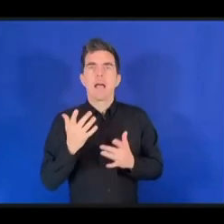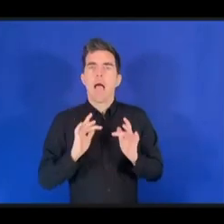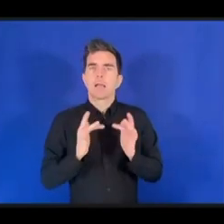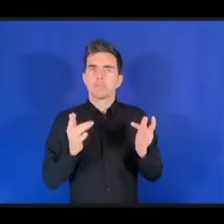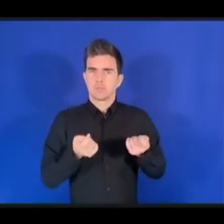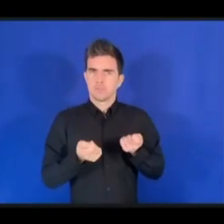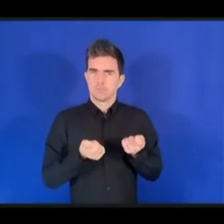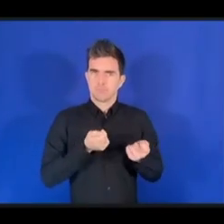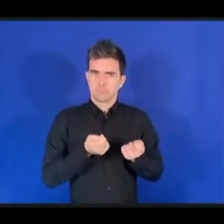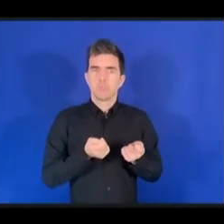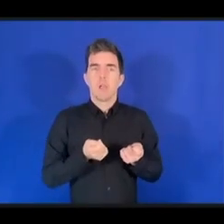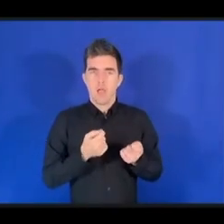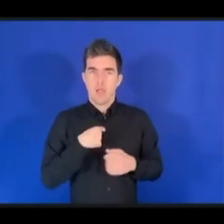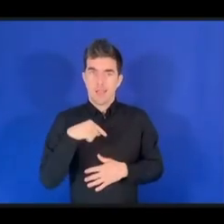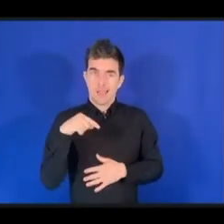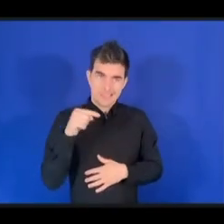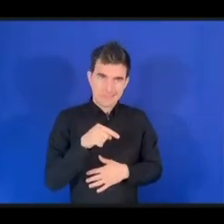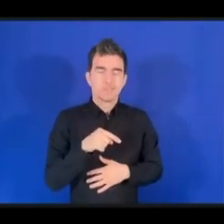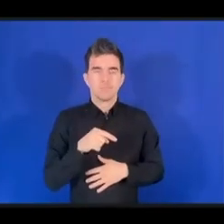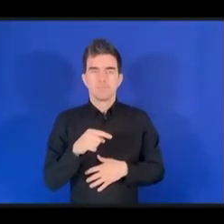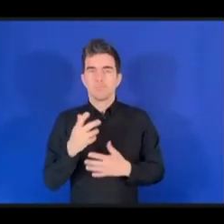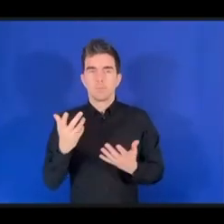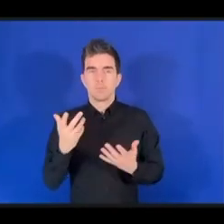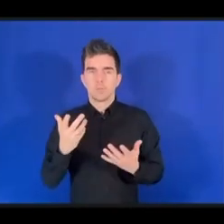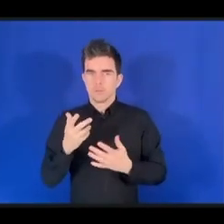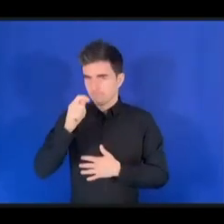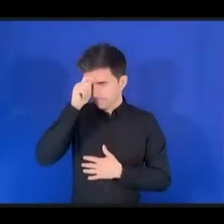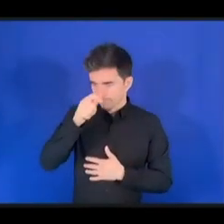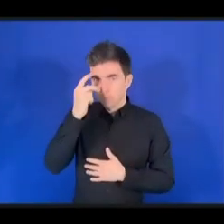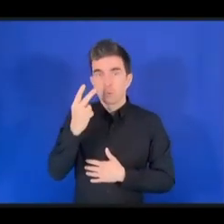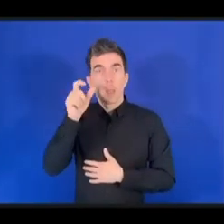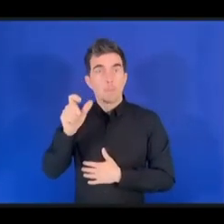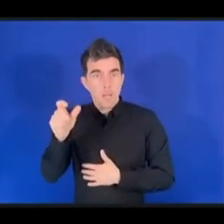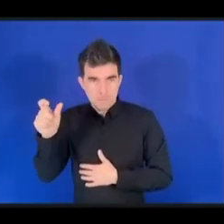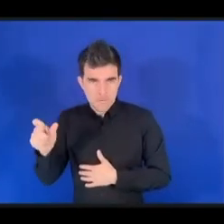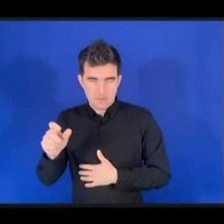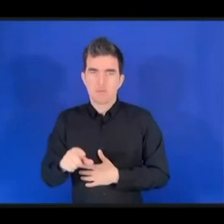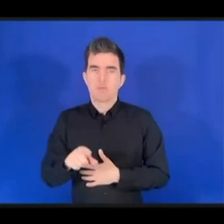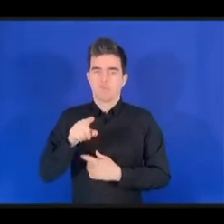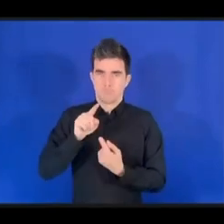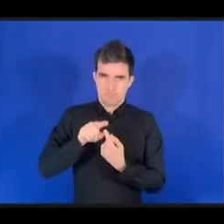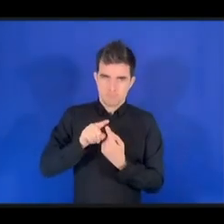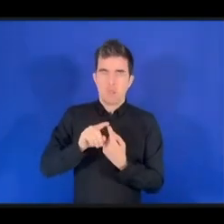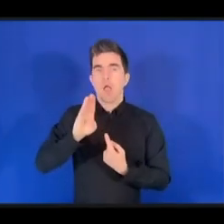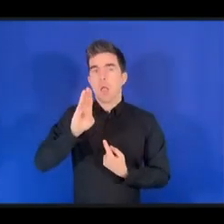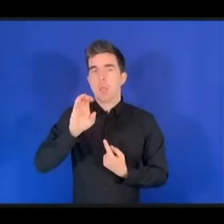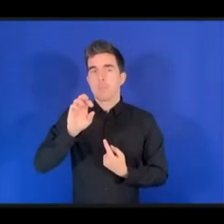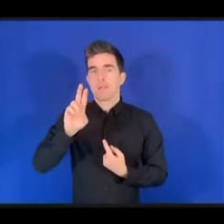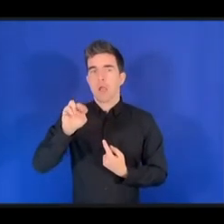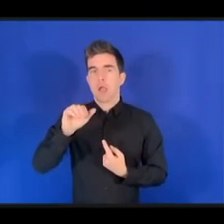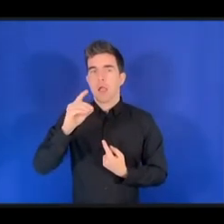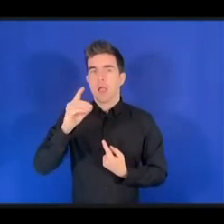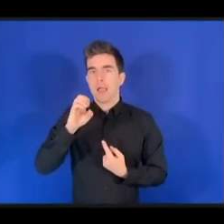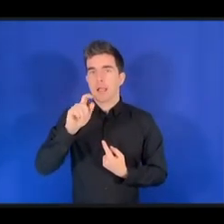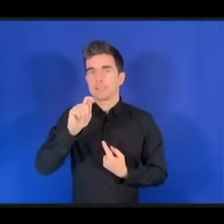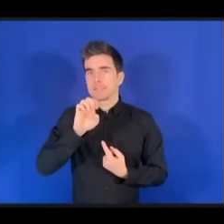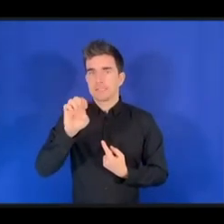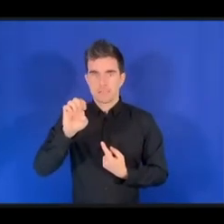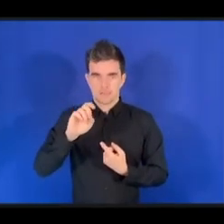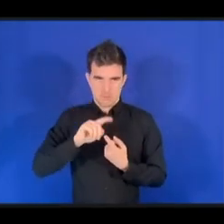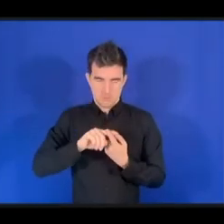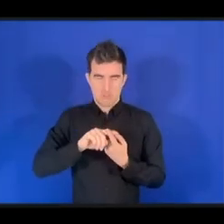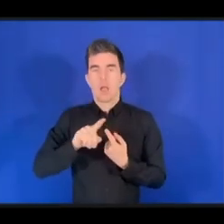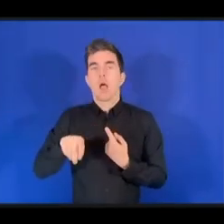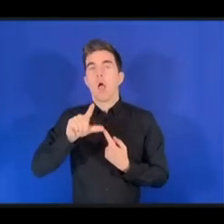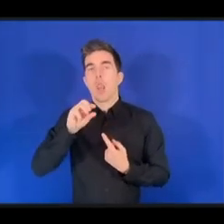ルイスさん今現在コモンワールドテレコムオーガニゼーションCTUの事務